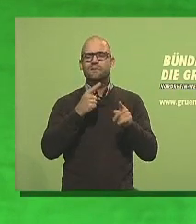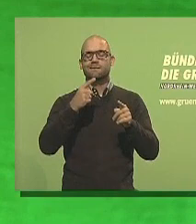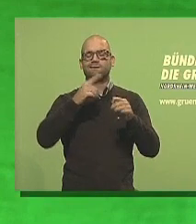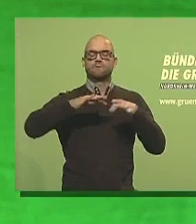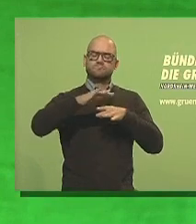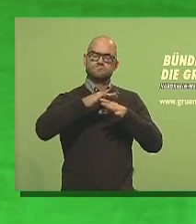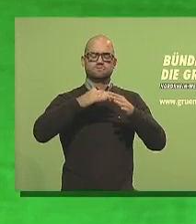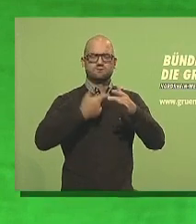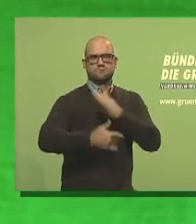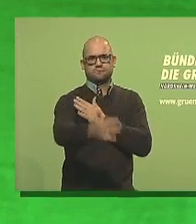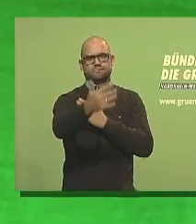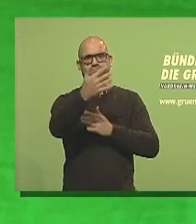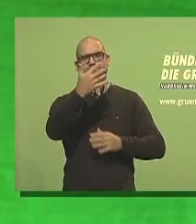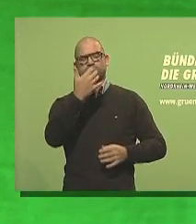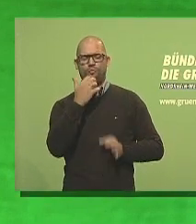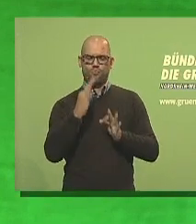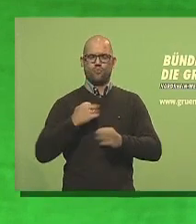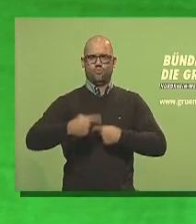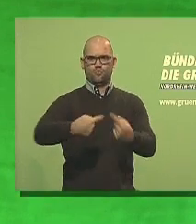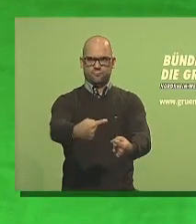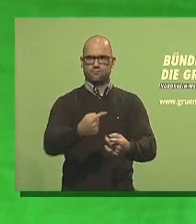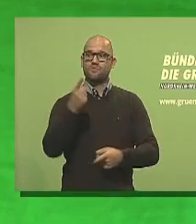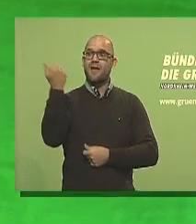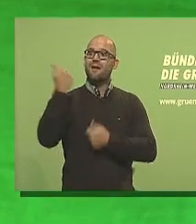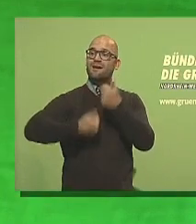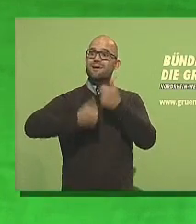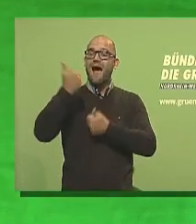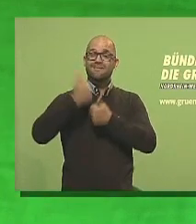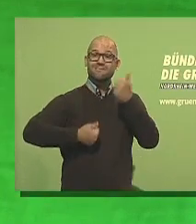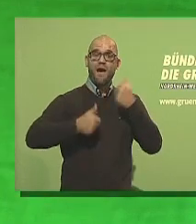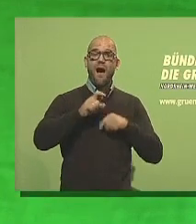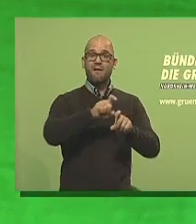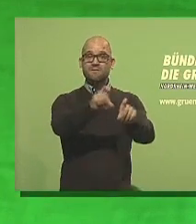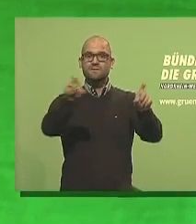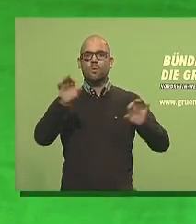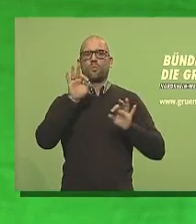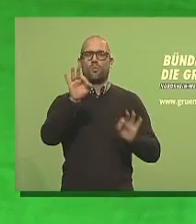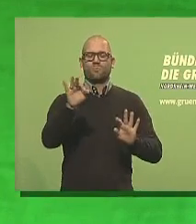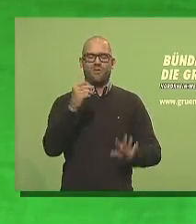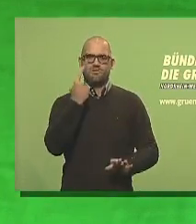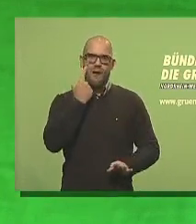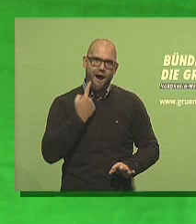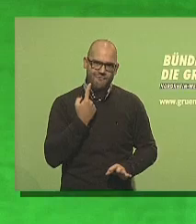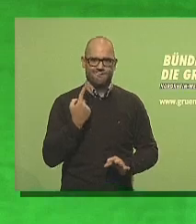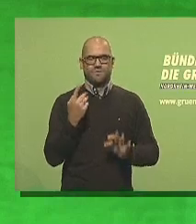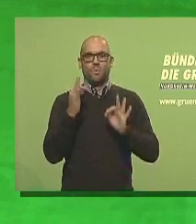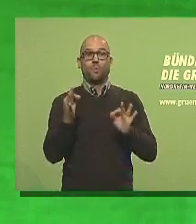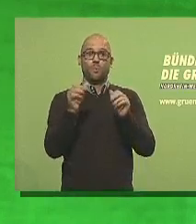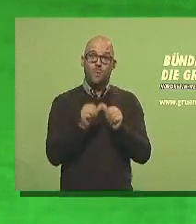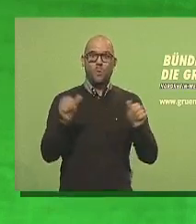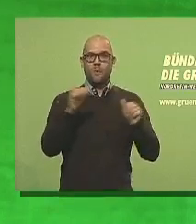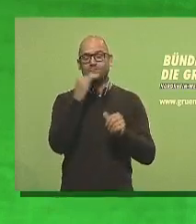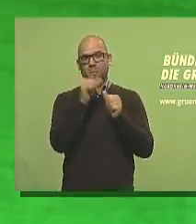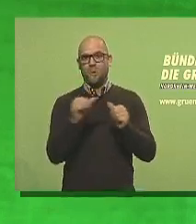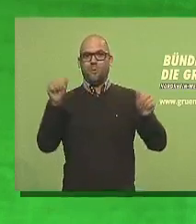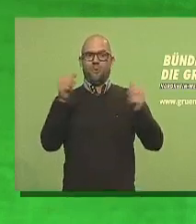den Kandidatinnen und Kandidaten ja, gute Nerven und viel Glück. Vielen Dank.